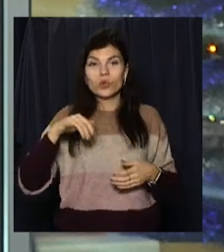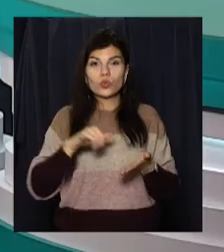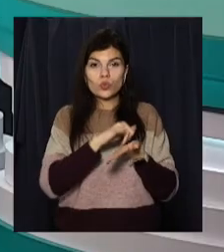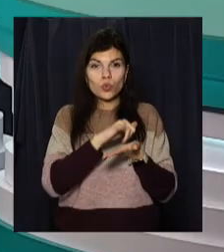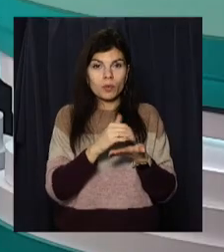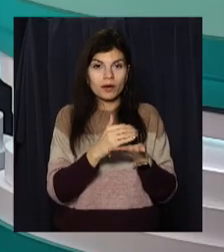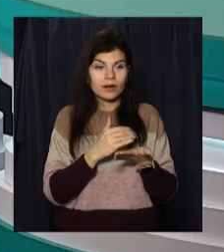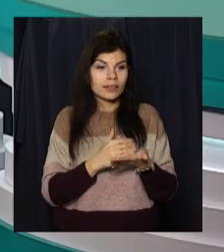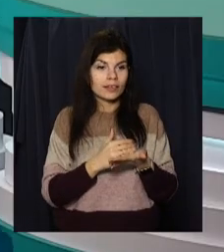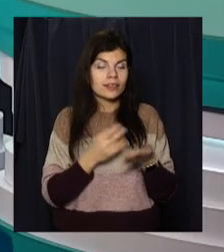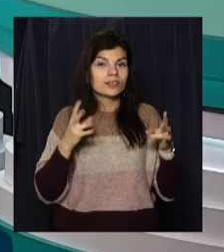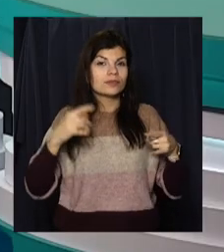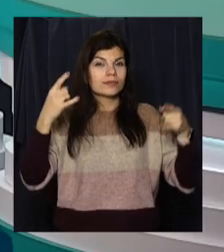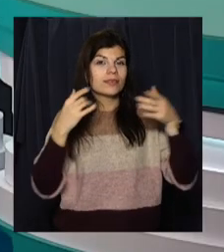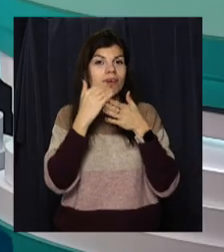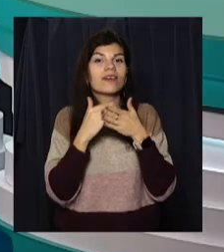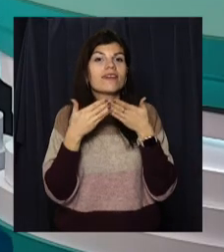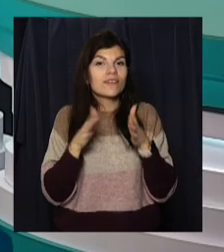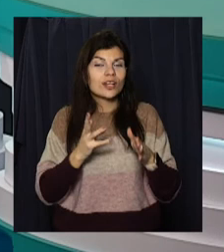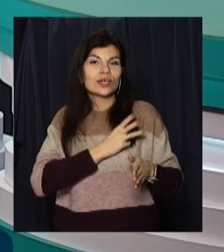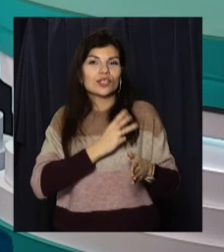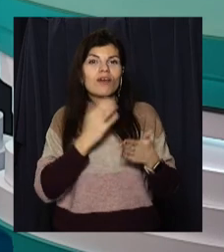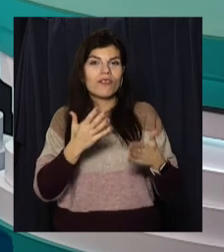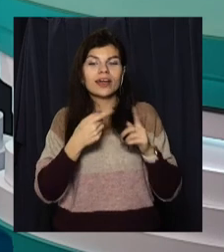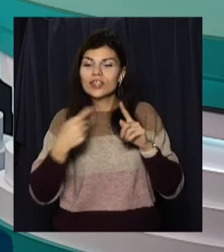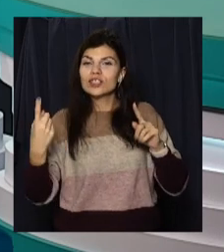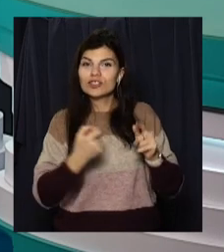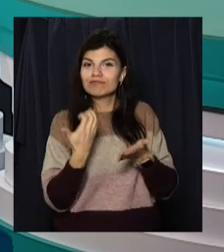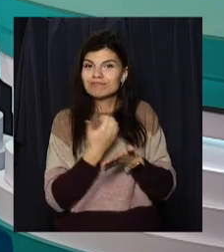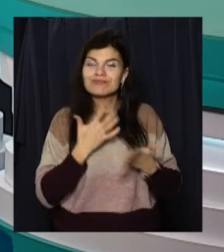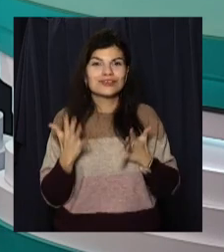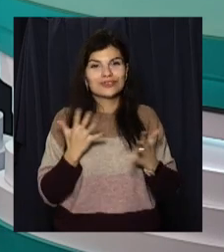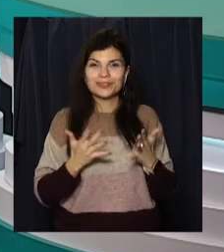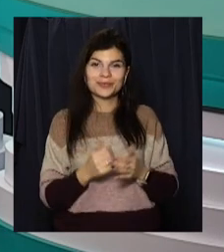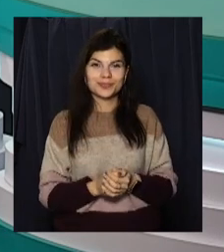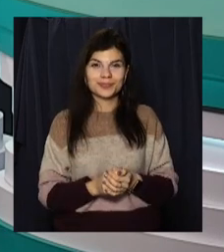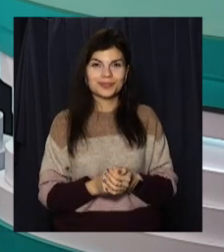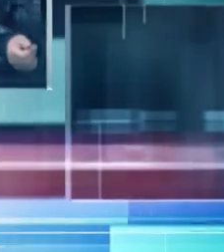YouTube. Залишайтесь відкритим. Бажаю вам продуктивного тижня та натхнення.